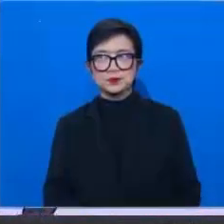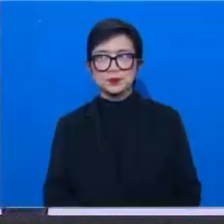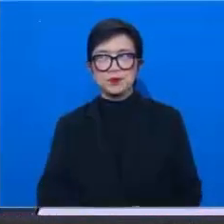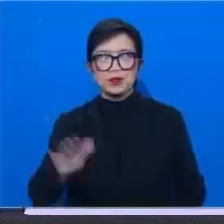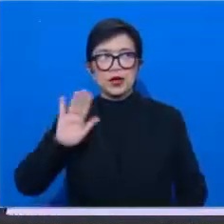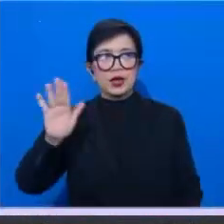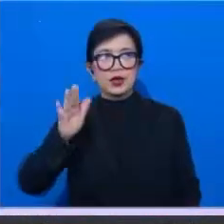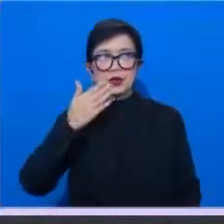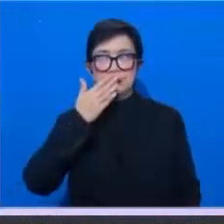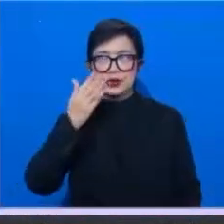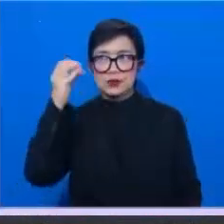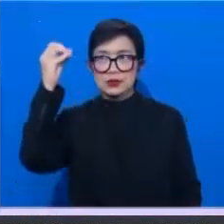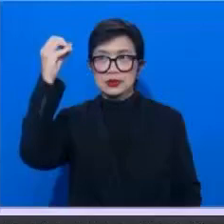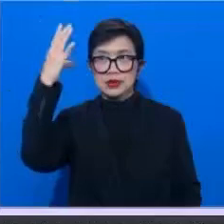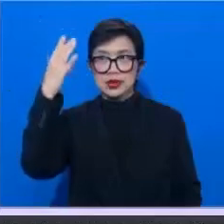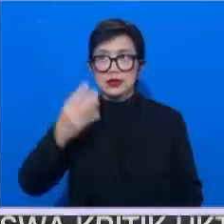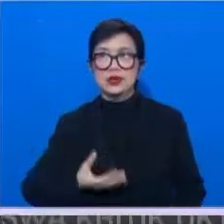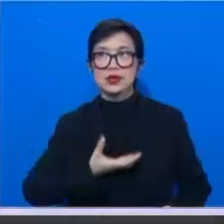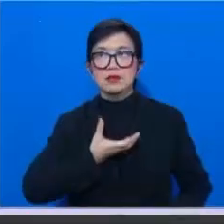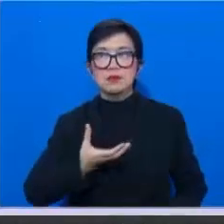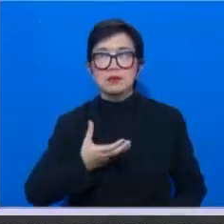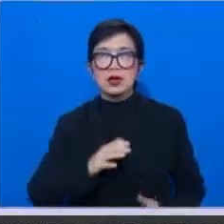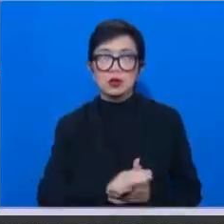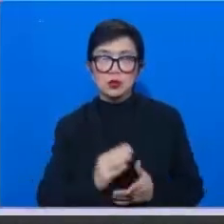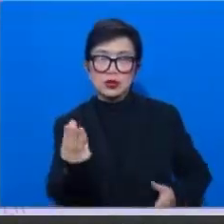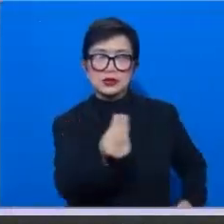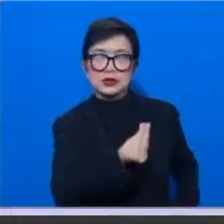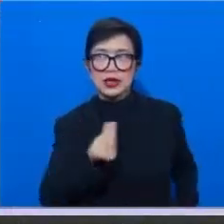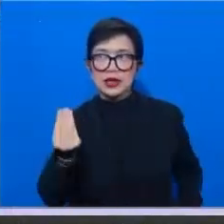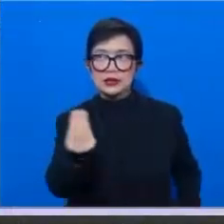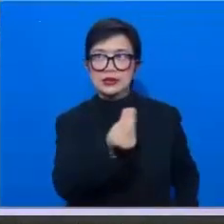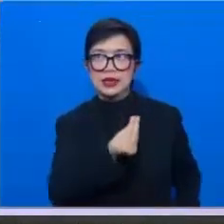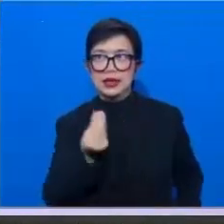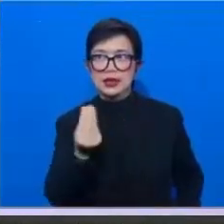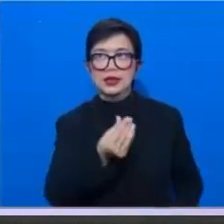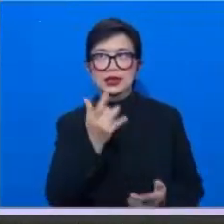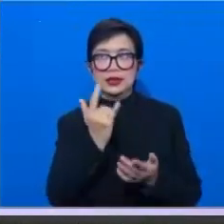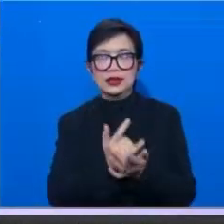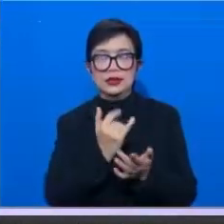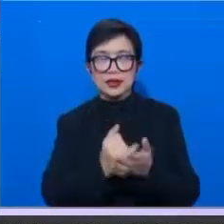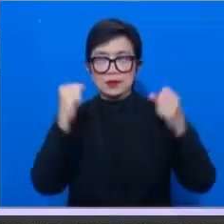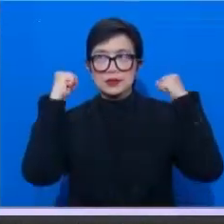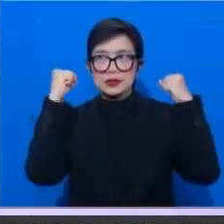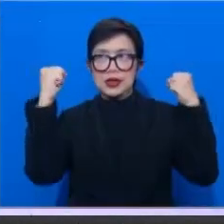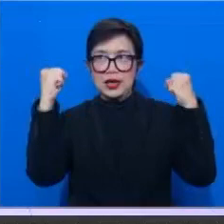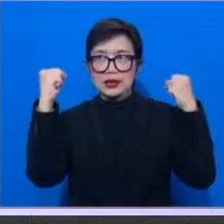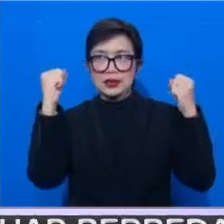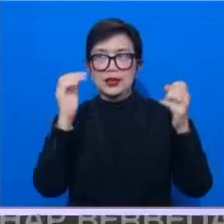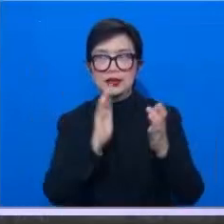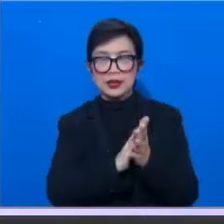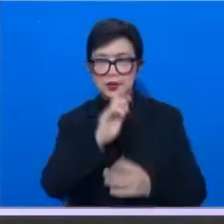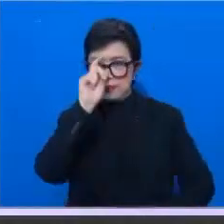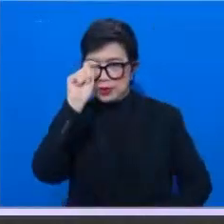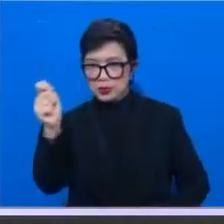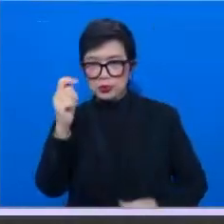Selamat siang, libur panjang telah tiba. Bagi Anda yang akan melakukan perjalanan jauh, kami ingatkan untuk menjaga kondisi kendaraan dan juga fisik Anda dan terutama patuhi rambu